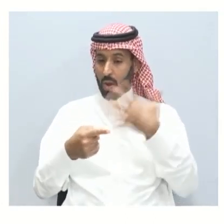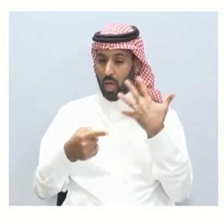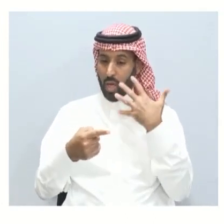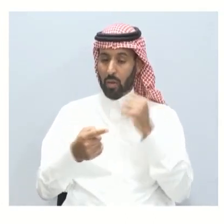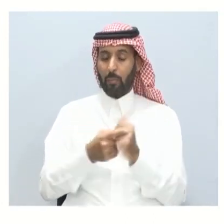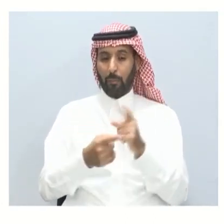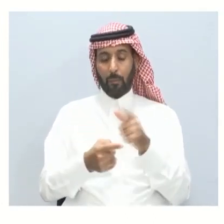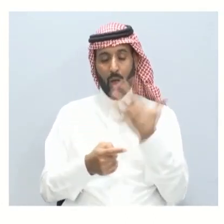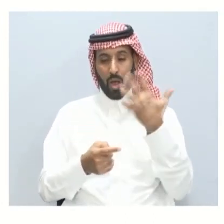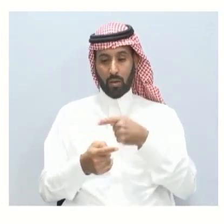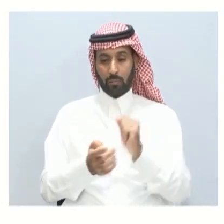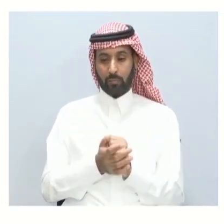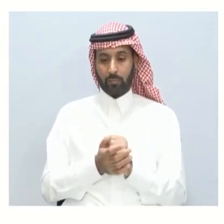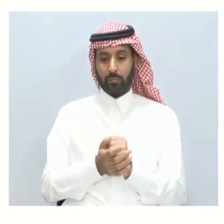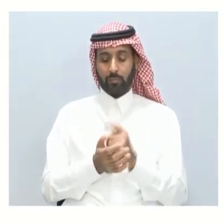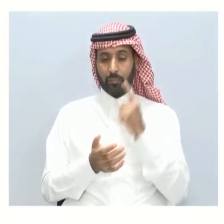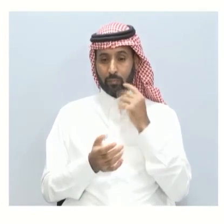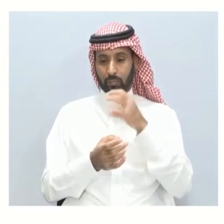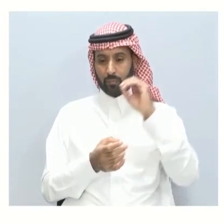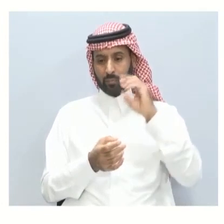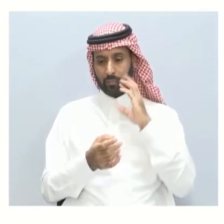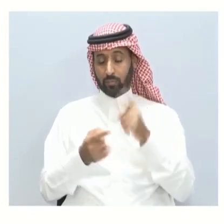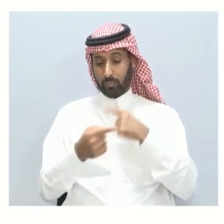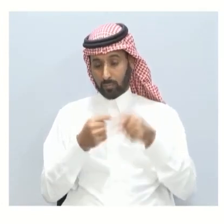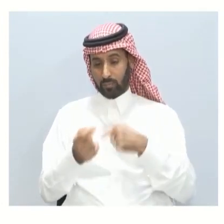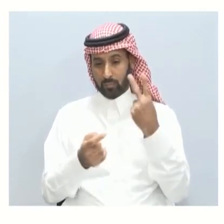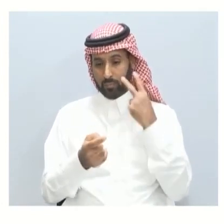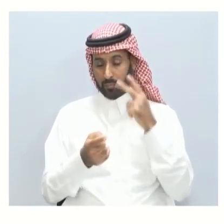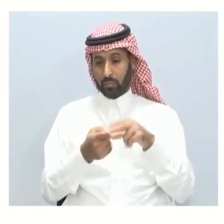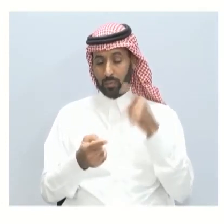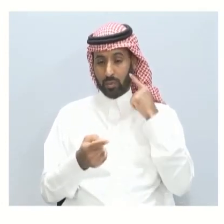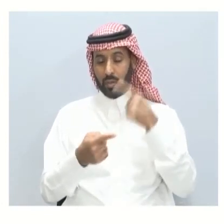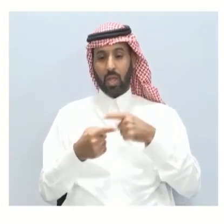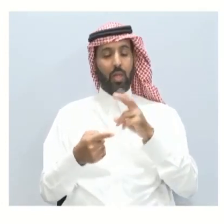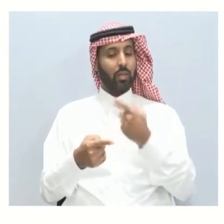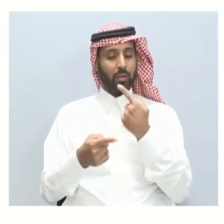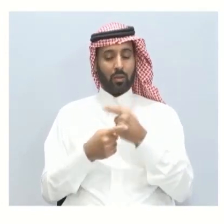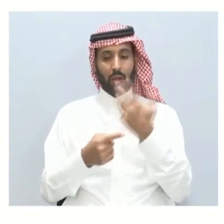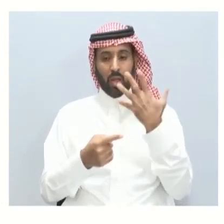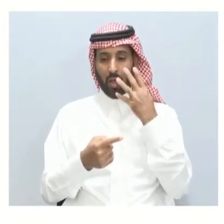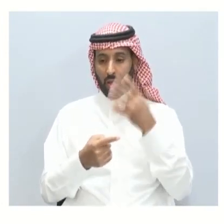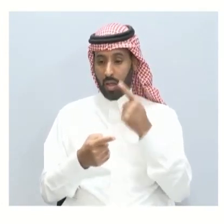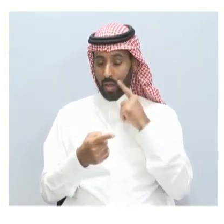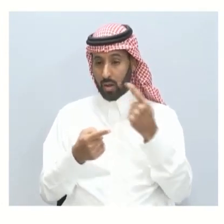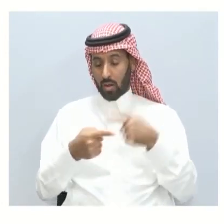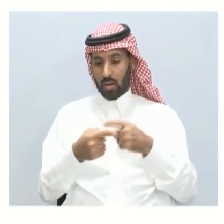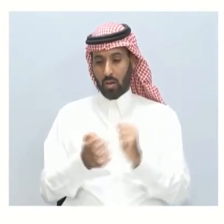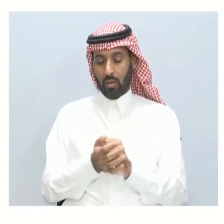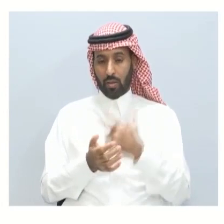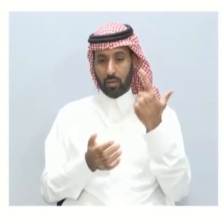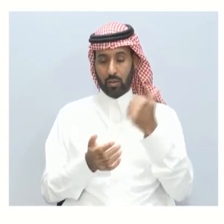يطلق عليها الخامسه عشر الاكسجين في الدوره الثانيه 42 الكترونات التكافؤ مجموعهم